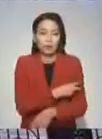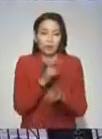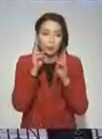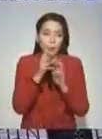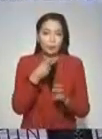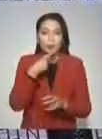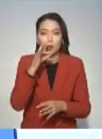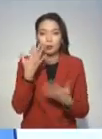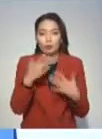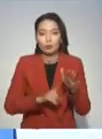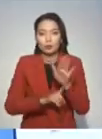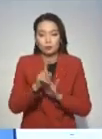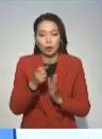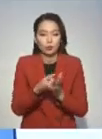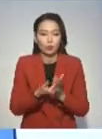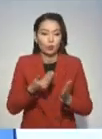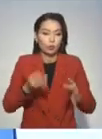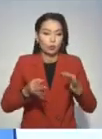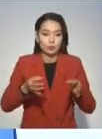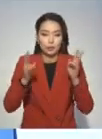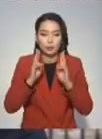дейінгі тергеу амалдары басталғанын хабарлады.